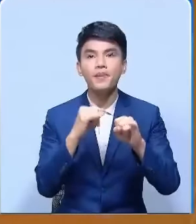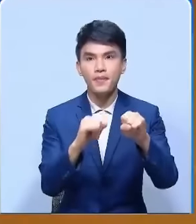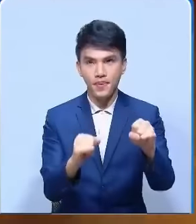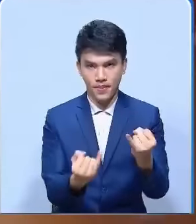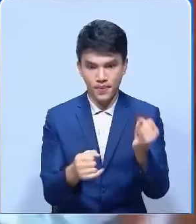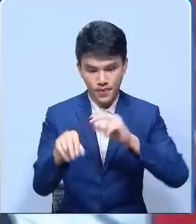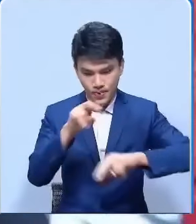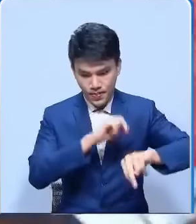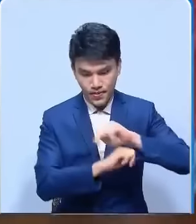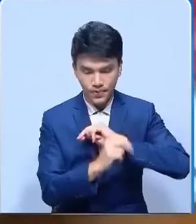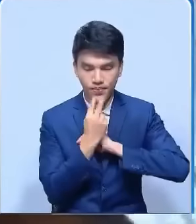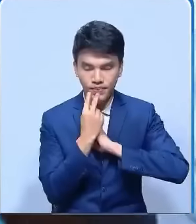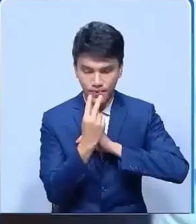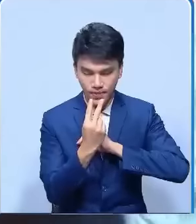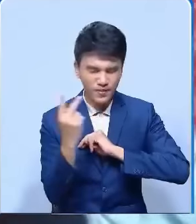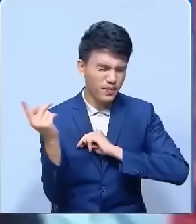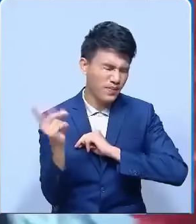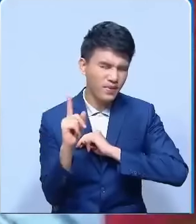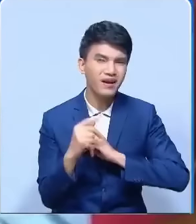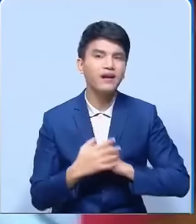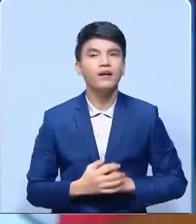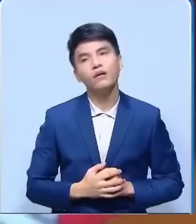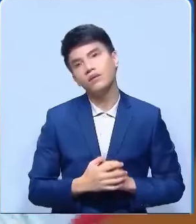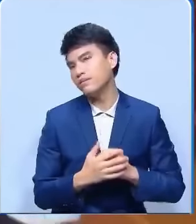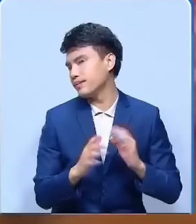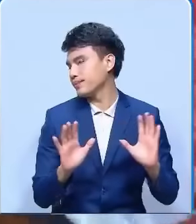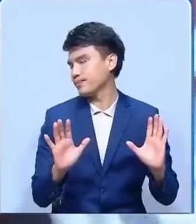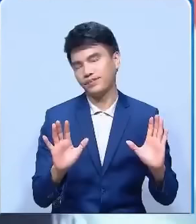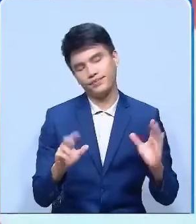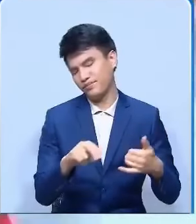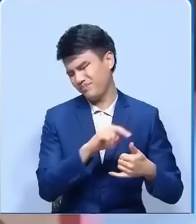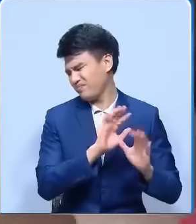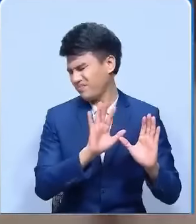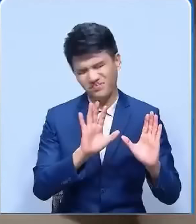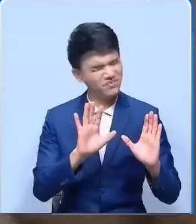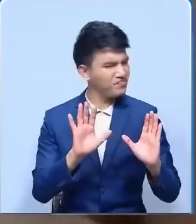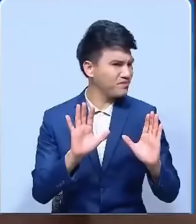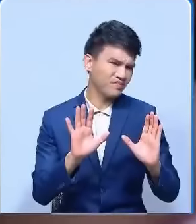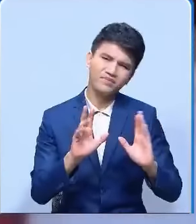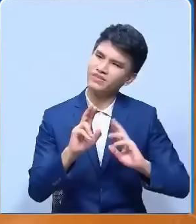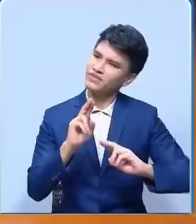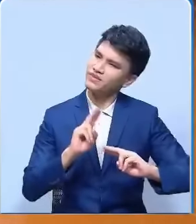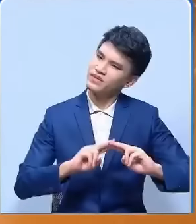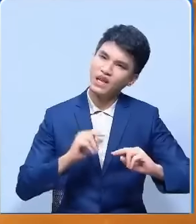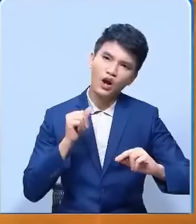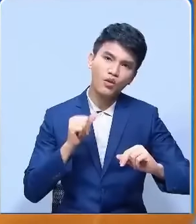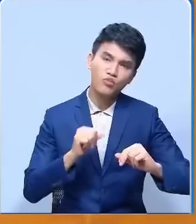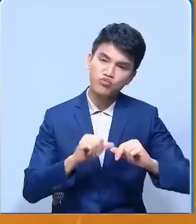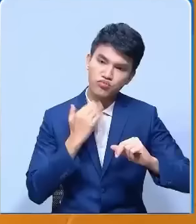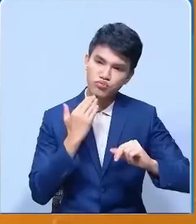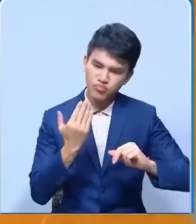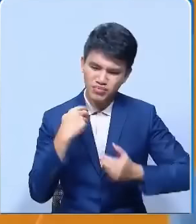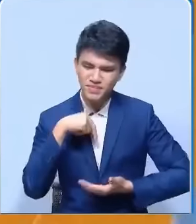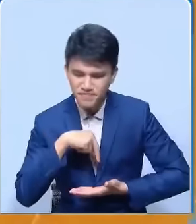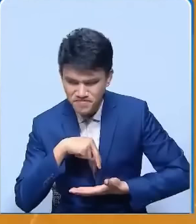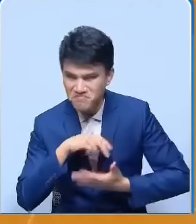วจค้นนางสาวอนุสราก็แสดงท่าทีขัดขืนเลยค่ะไม่ยอมให้ตรวจค้นแถมยังนั่งนิ่งอยู่กับพื้นแบบนั้นบอกให้ลุกไม่ลุก